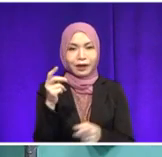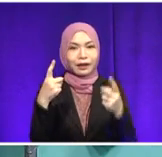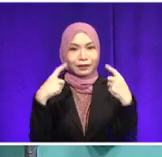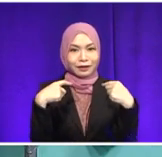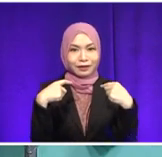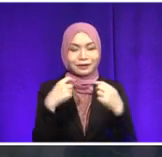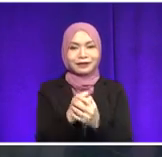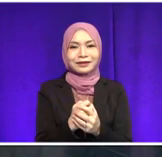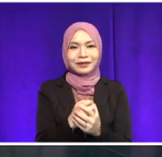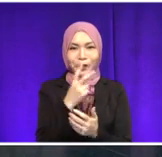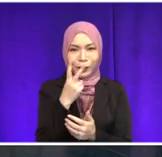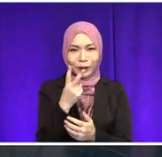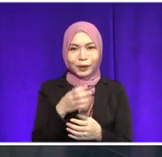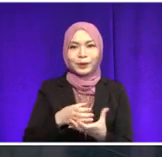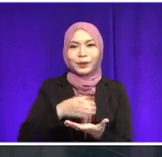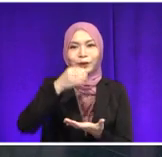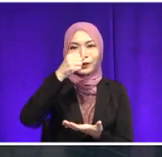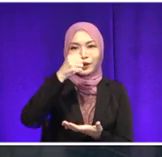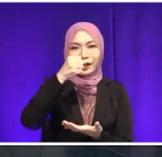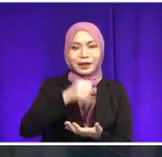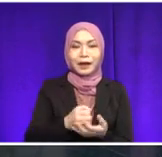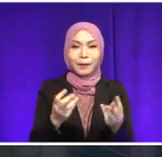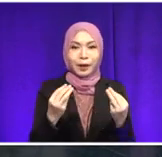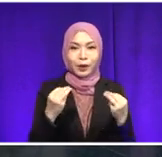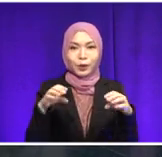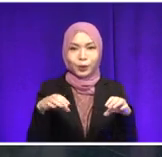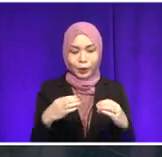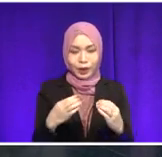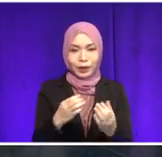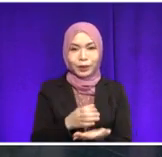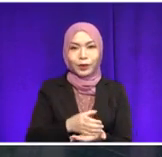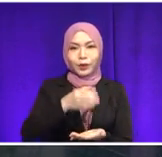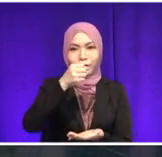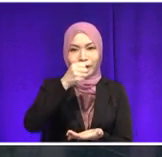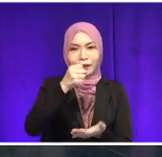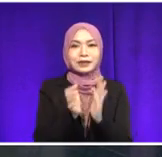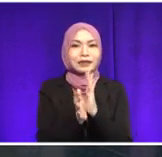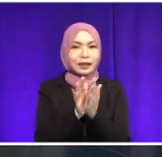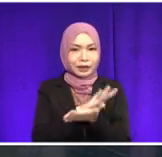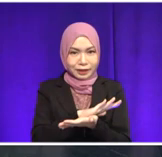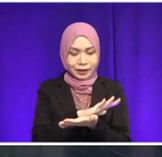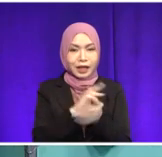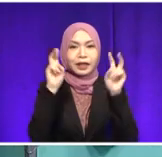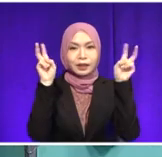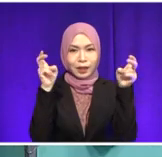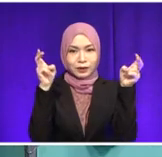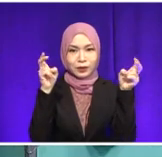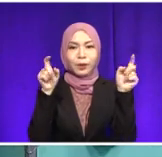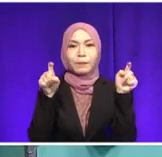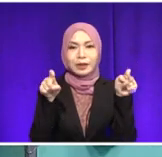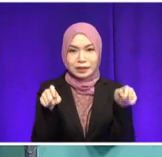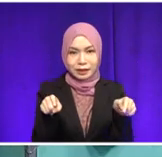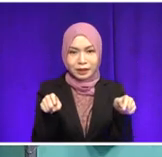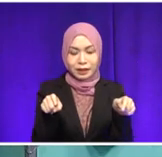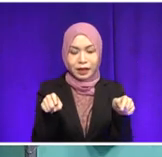mestilah betul lagi dia perlu memberi gambaran tentang produk seperti fungsi dan bentuk Oke fungsi dan